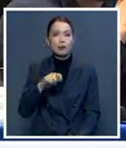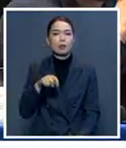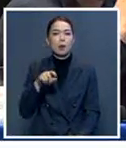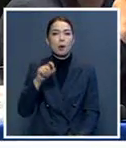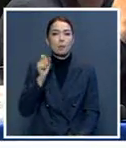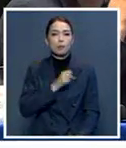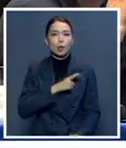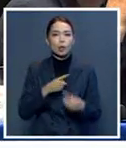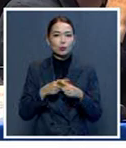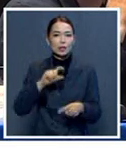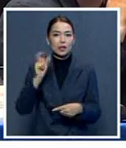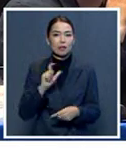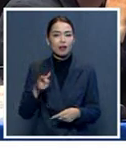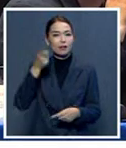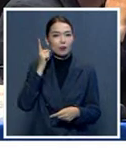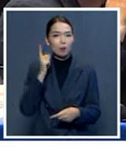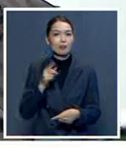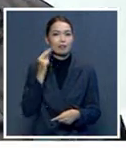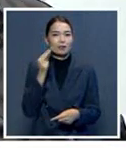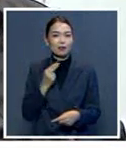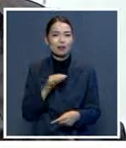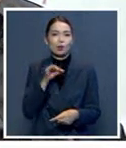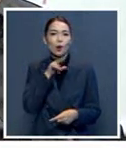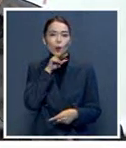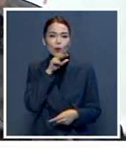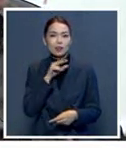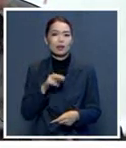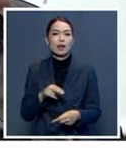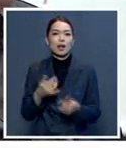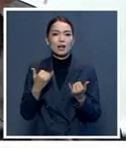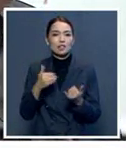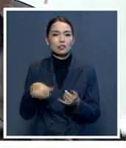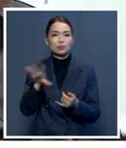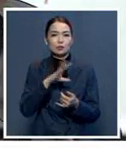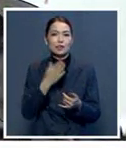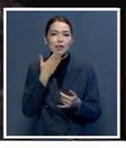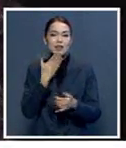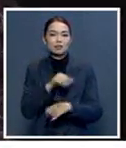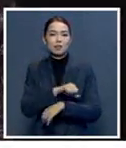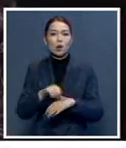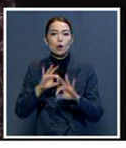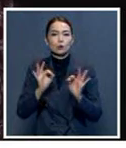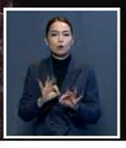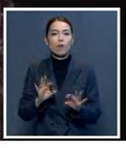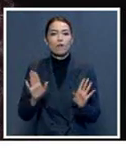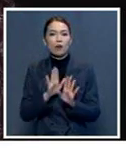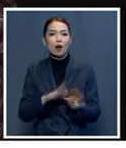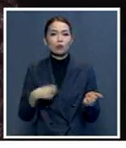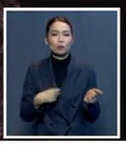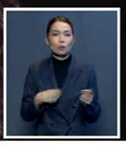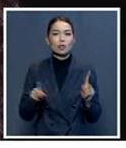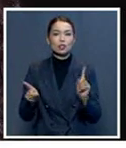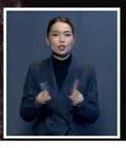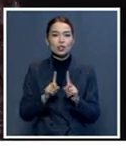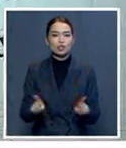Италия, Германия, Қытай, Оңтүстік Корея елдері. Шетелдің өнер жұлдыздары қазақстандықтармен бірге вокал, домбыра, дирижерлік өнер